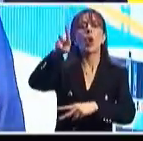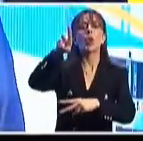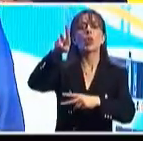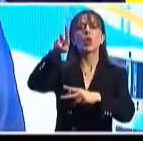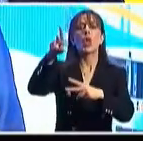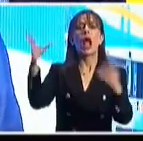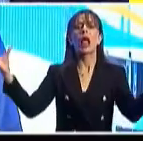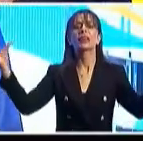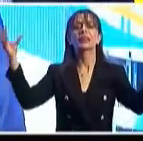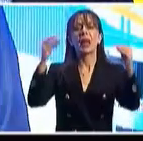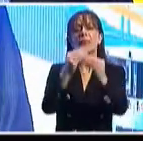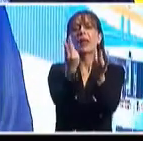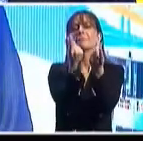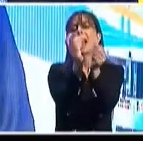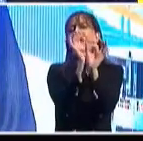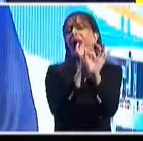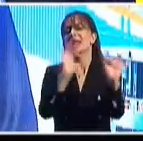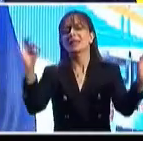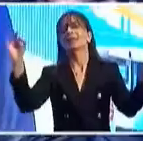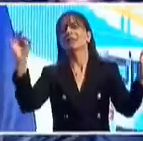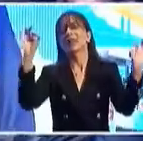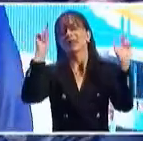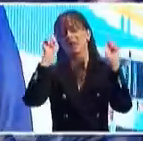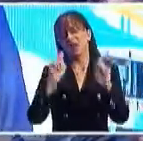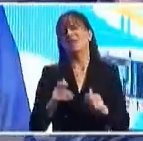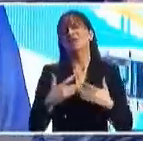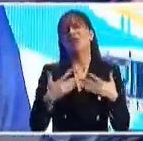tamamını ücretsiz hale getiriyoruz.